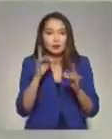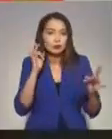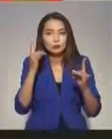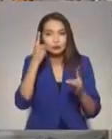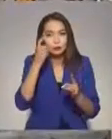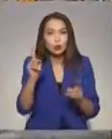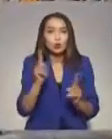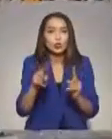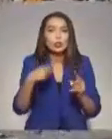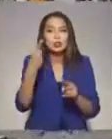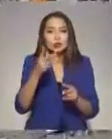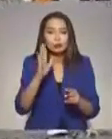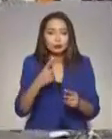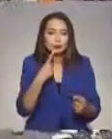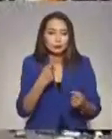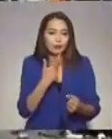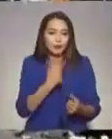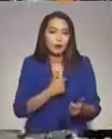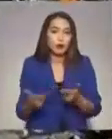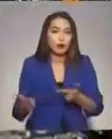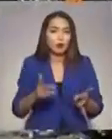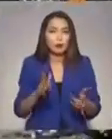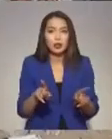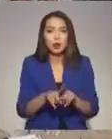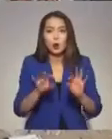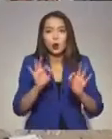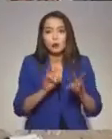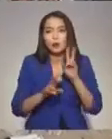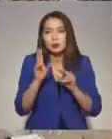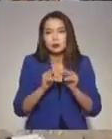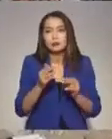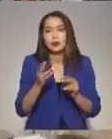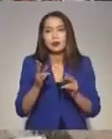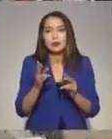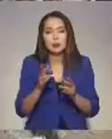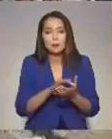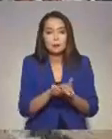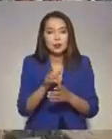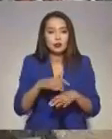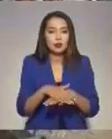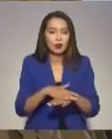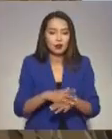что следующий снаряд будет боевым. Таким образом, надеются минимизировать жертвы среди мирного населения.